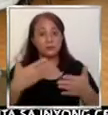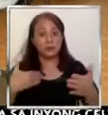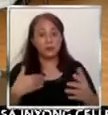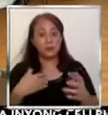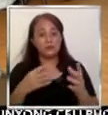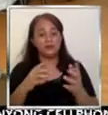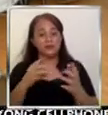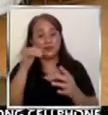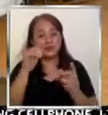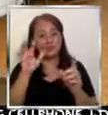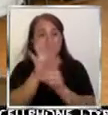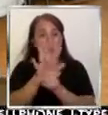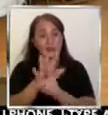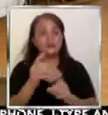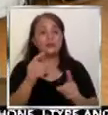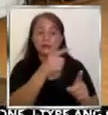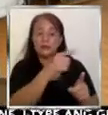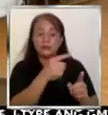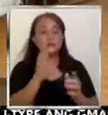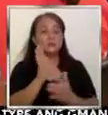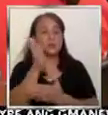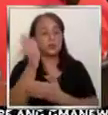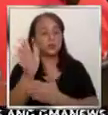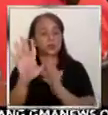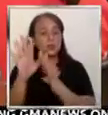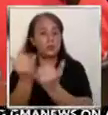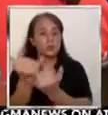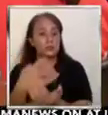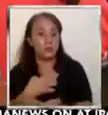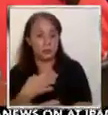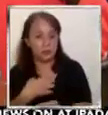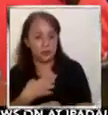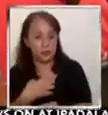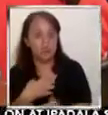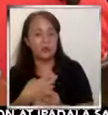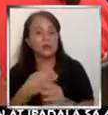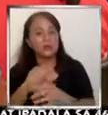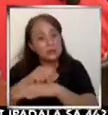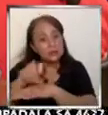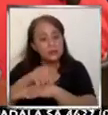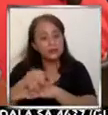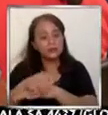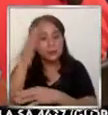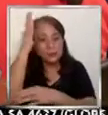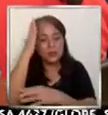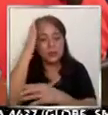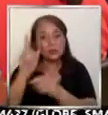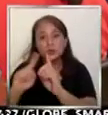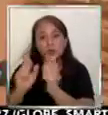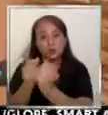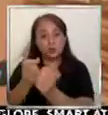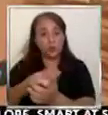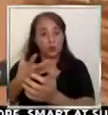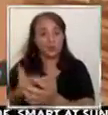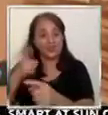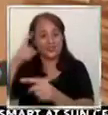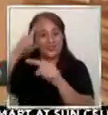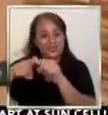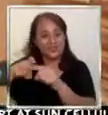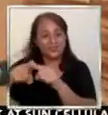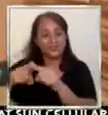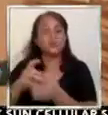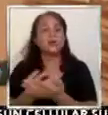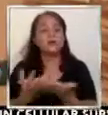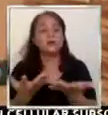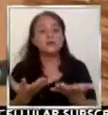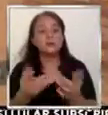siya sa barangay para magreklamo. Pinayuhan siyang kausapin ang mga may-ari ng inuupahan niya. Pagbalik niya sa inuupahan